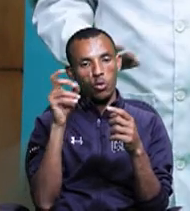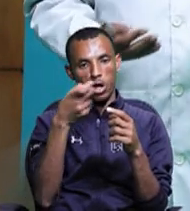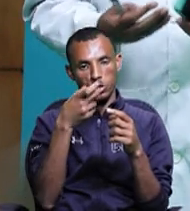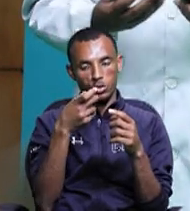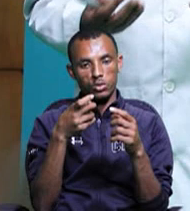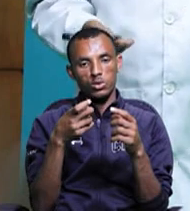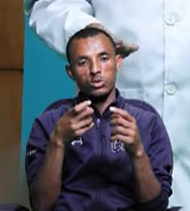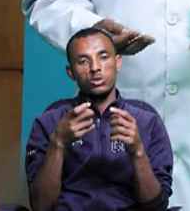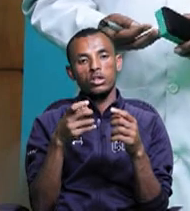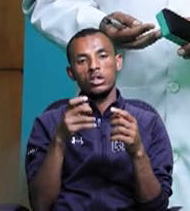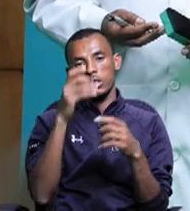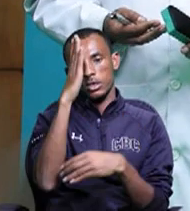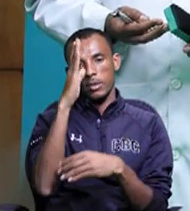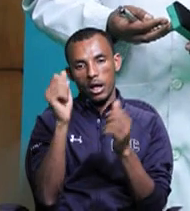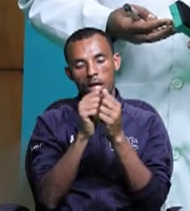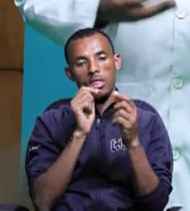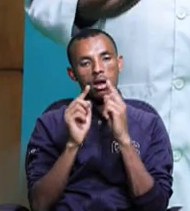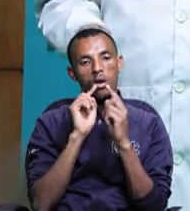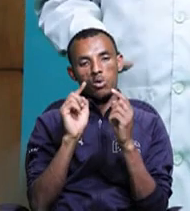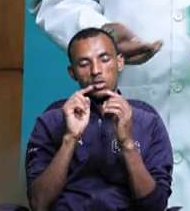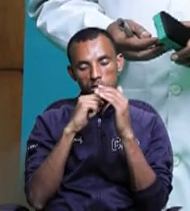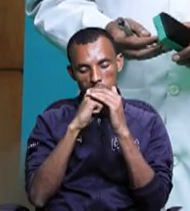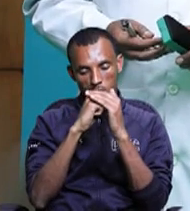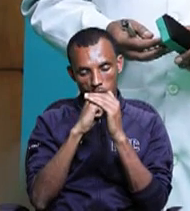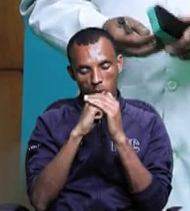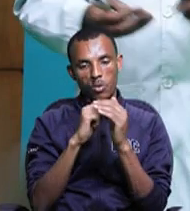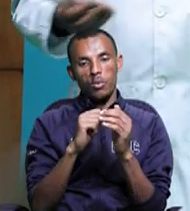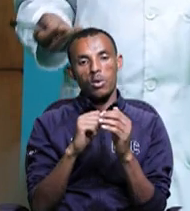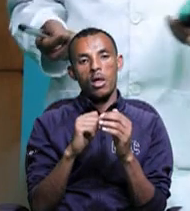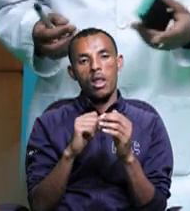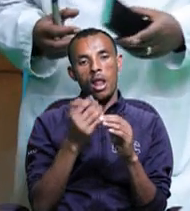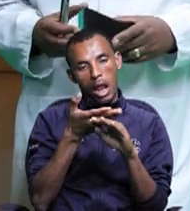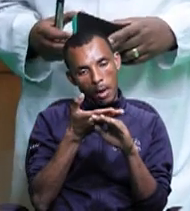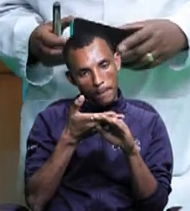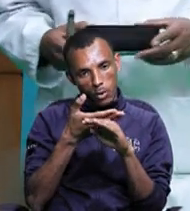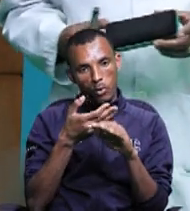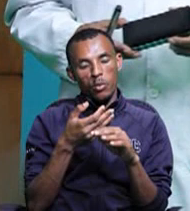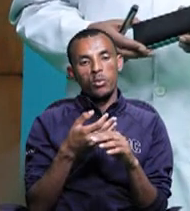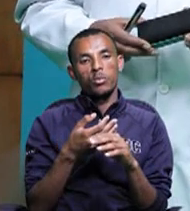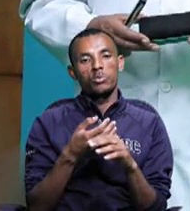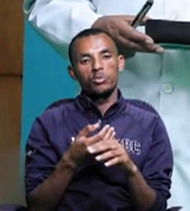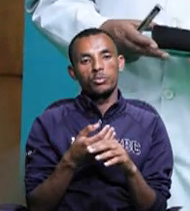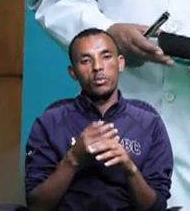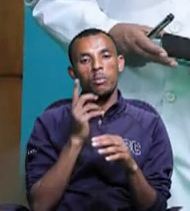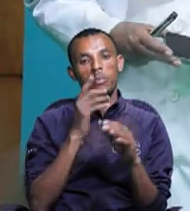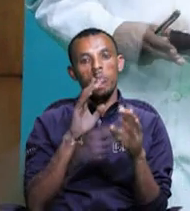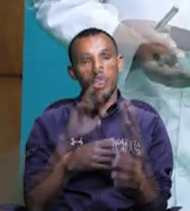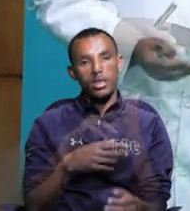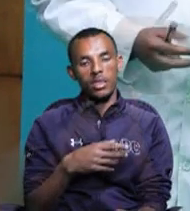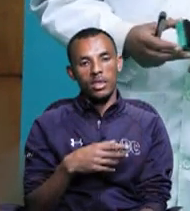ከፈጣሪያችሁ ጋር ተነጋገሩ፣ ጸልዩ፣ ልመና አቅርቡ ማለት ምን